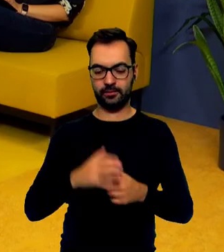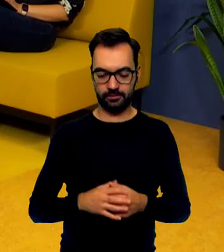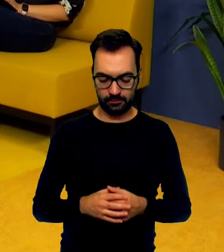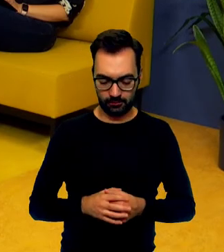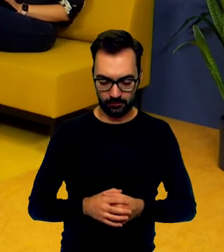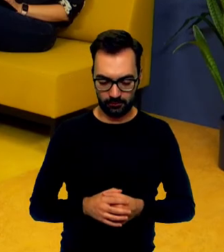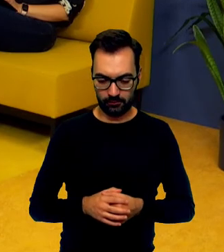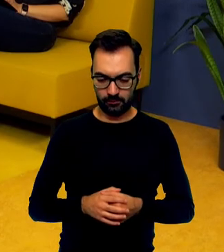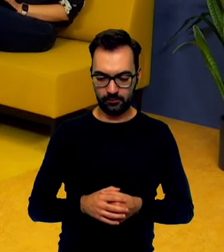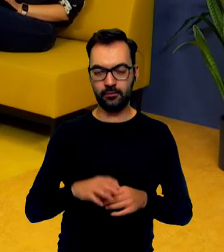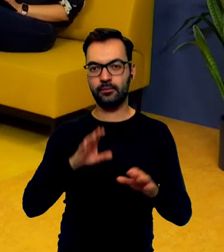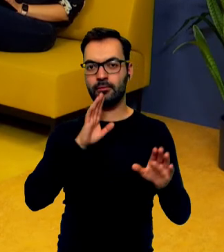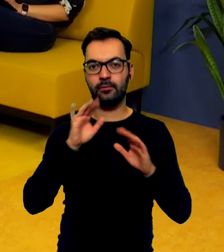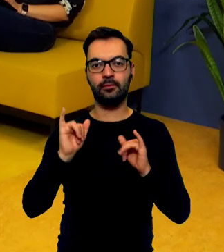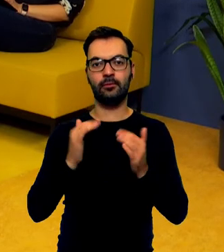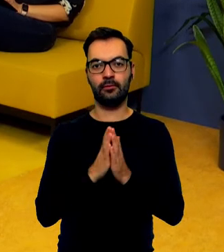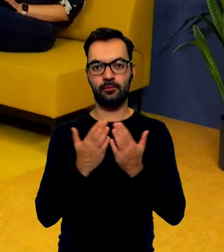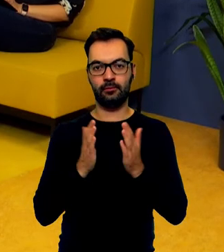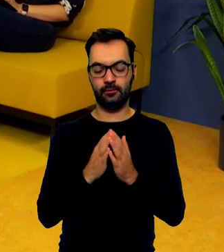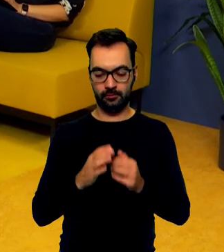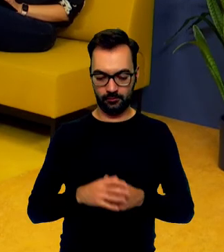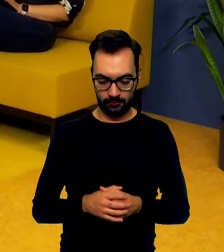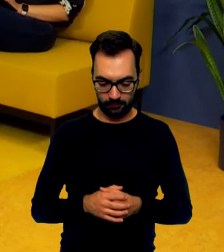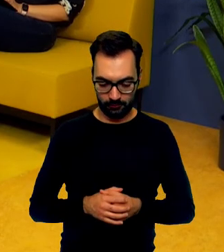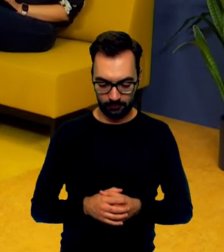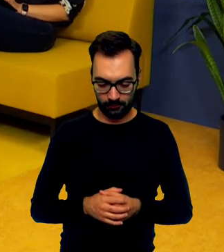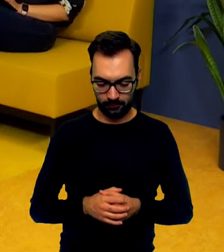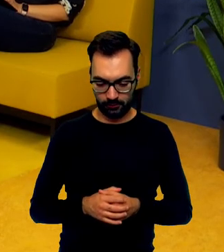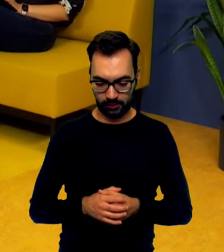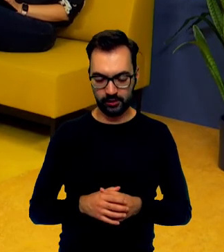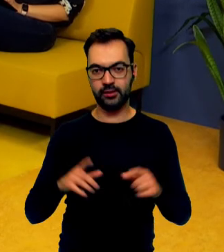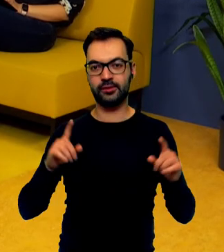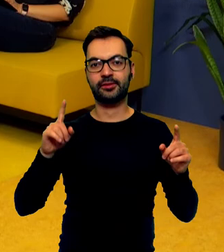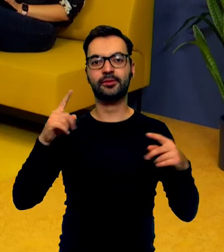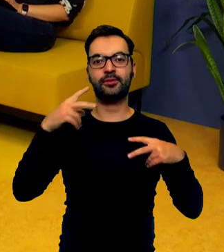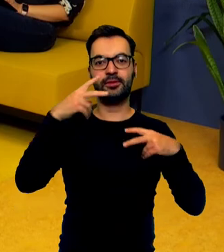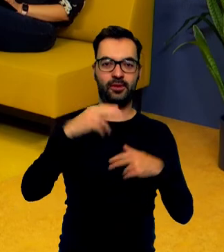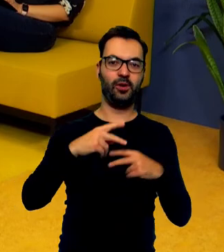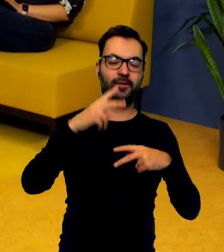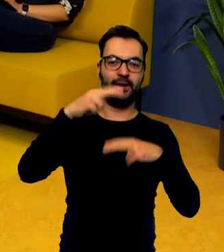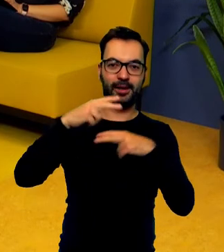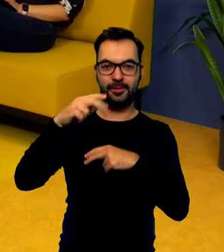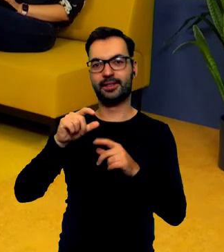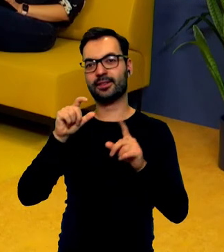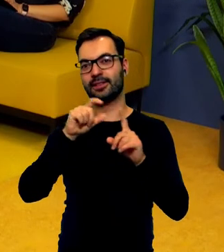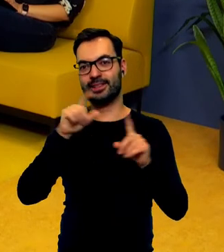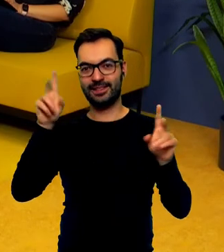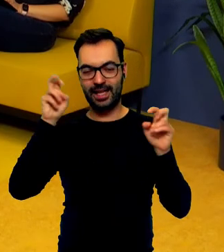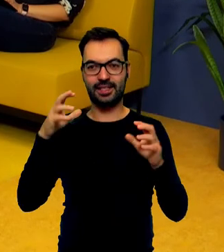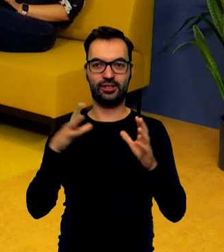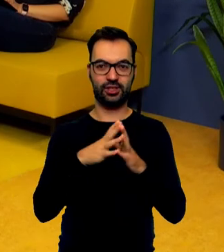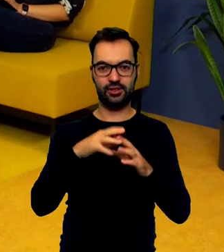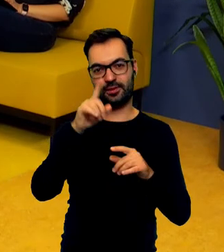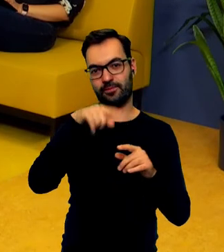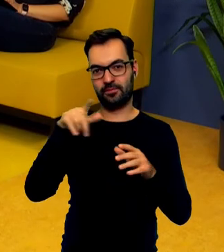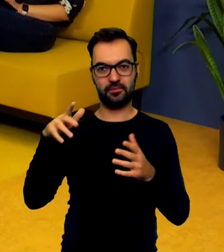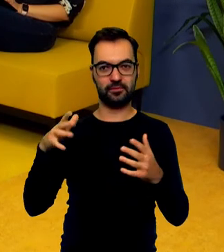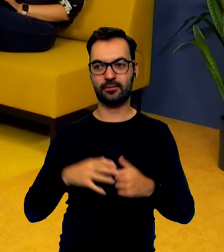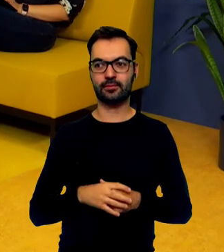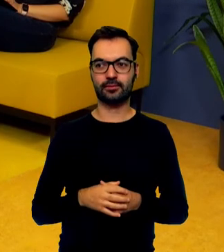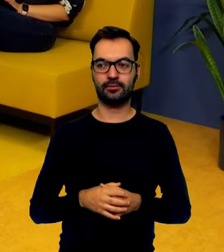który miał strukturę podobną do książki. Składał się z takich krótkich segmentów, reguł 10 i